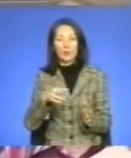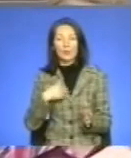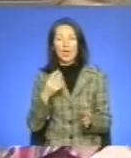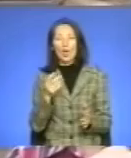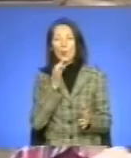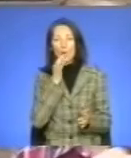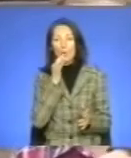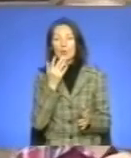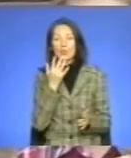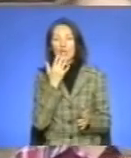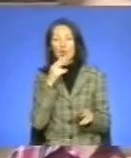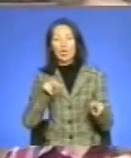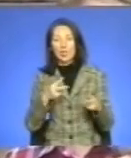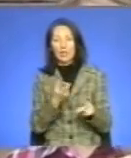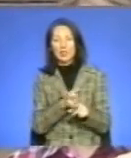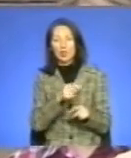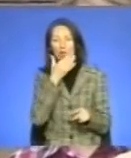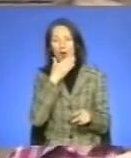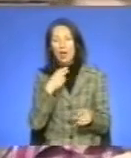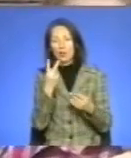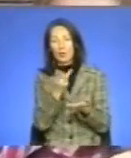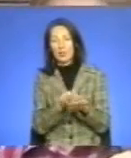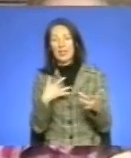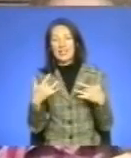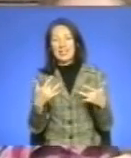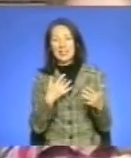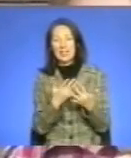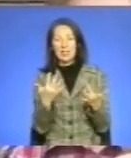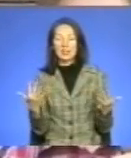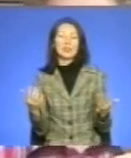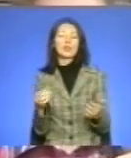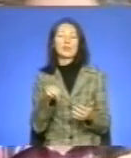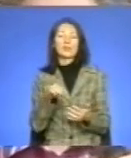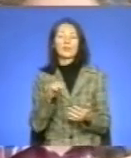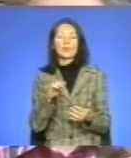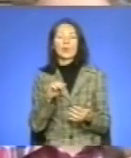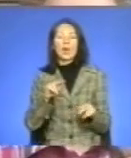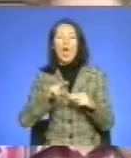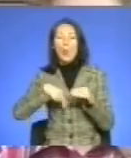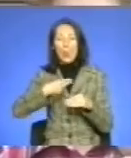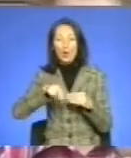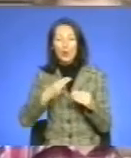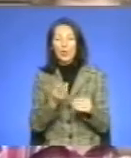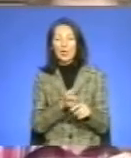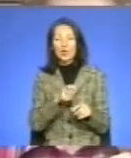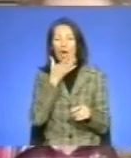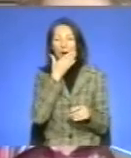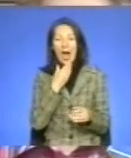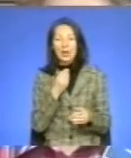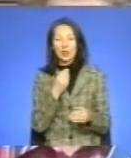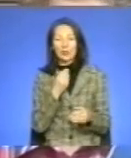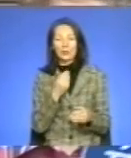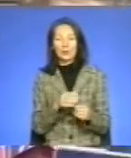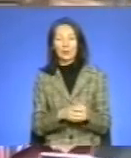вони дуже гарно виглядають на сцені, всякі трюки, це дуже гарні,